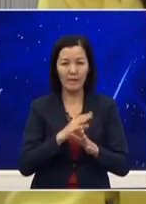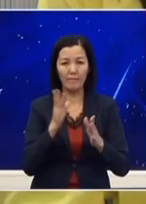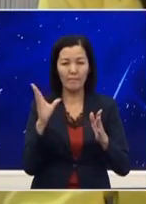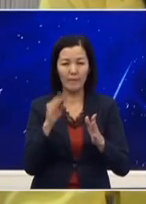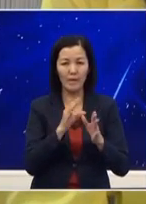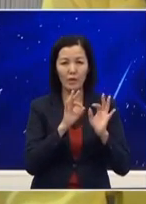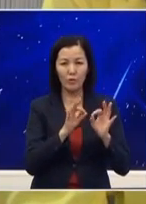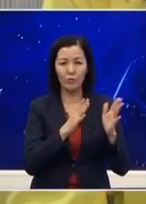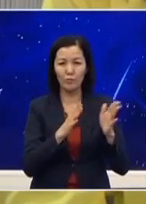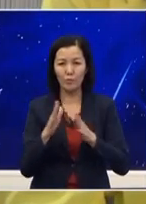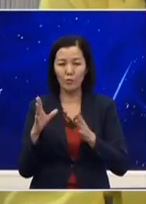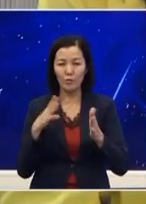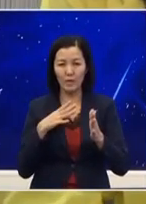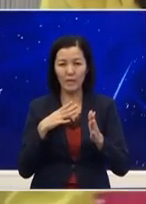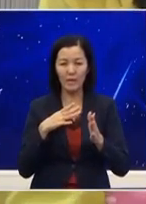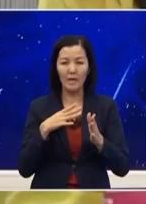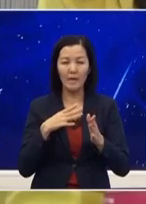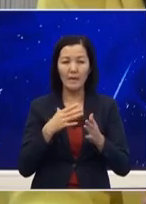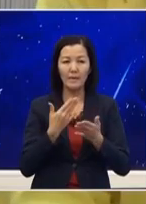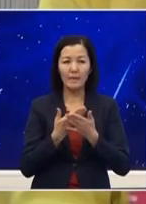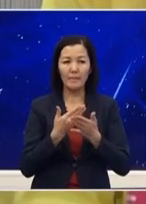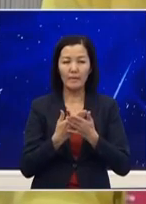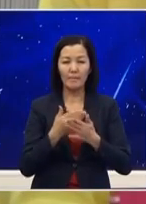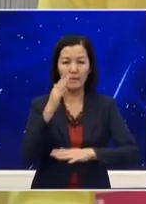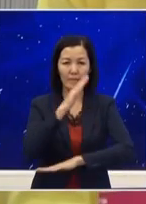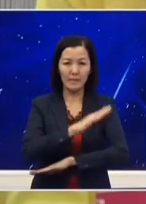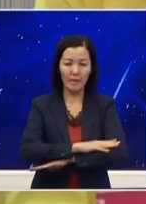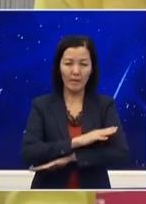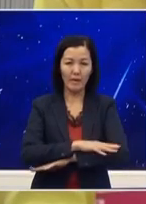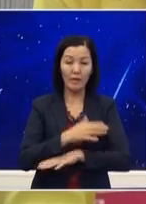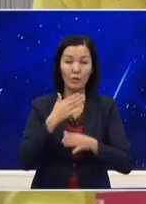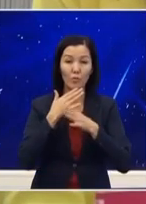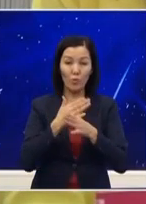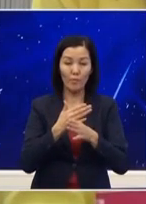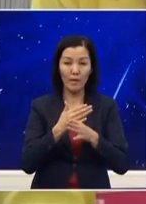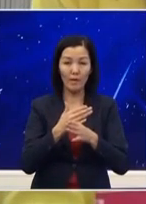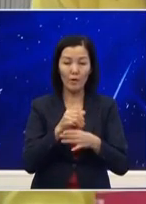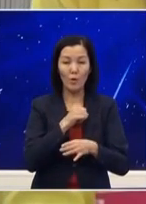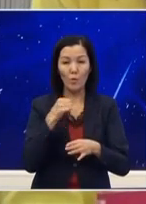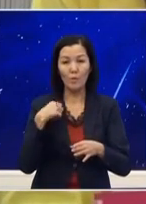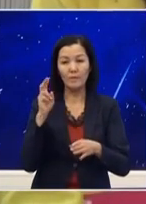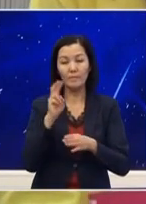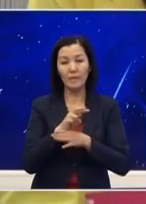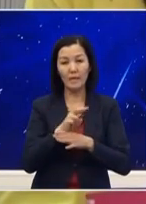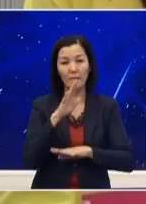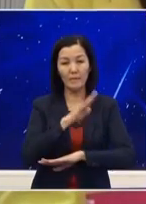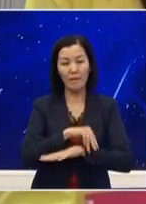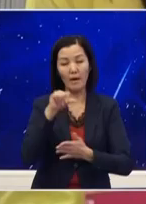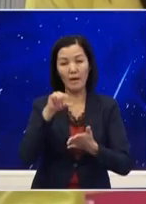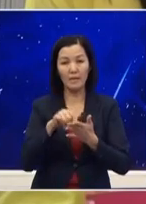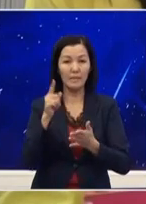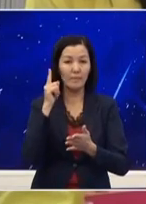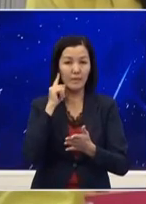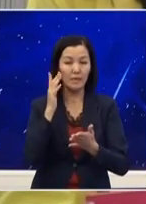отырамыз. Шыны керек, көбіміз ақша ұстай алмаймыз. Мына тренинг осы тұрғыда көмек. Өзім арнайы келіп, шеберлік сабағына қатысып